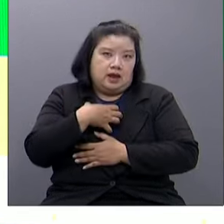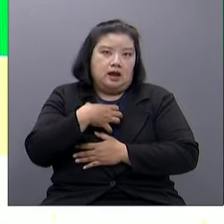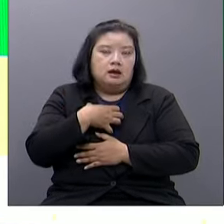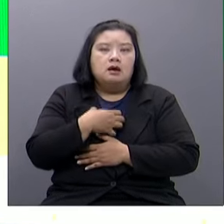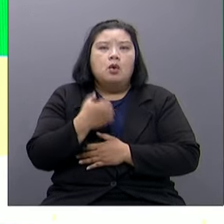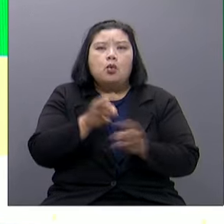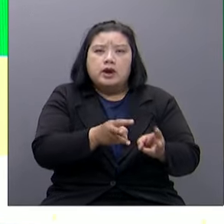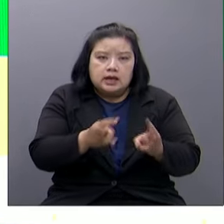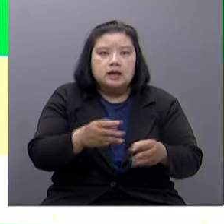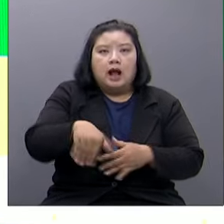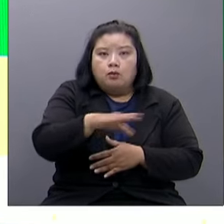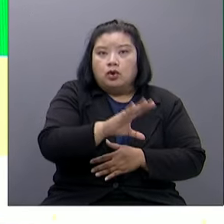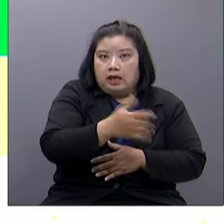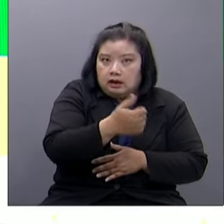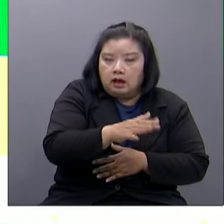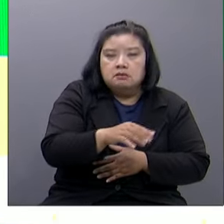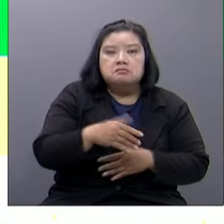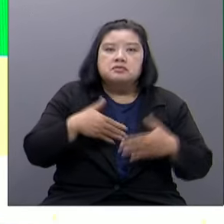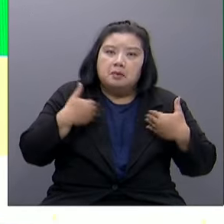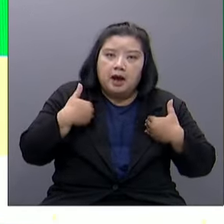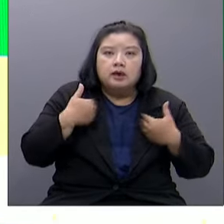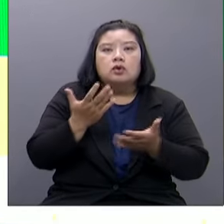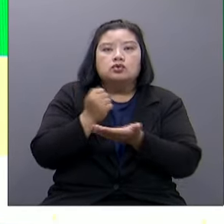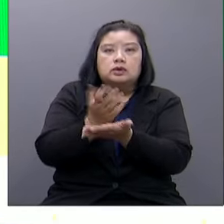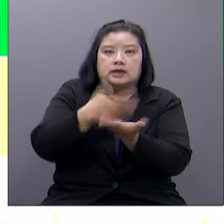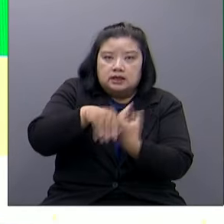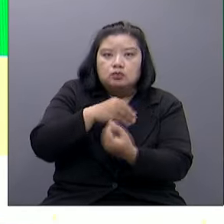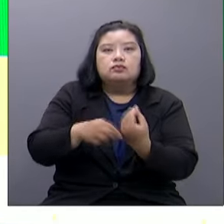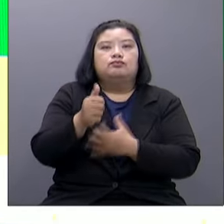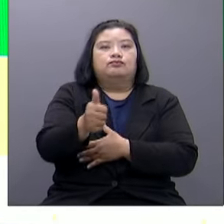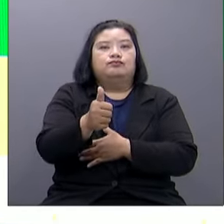อยู่สิ่งแวดล้อมดีก็เป็นการกระตุ้นเศรษฐกิจได้อีกทางหนึ่งค่ะ